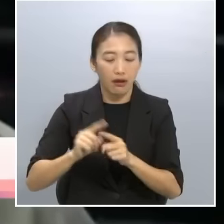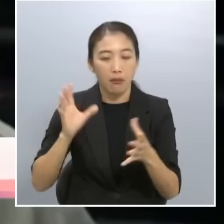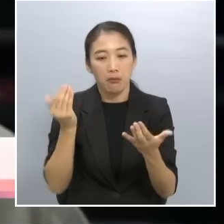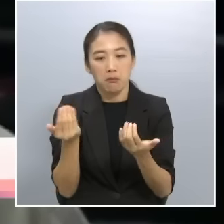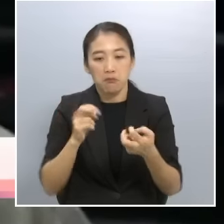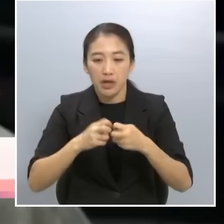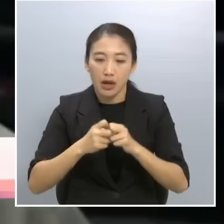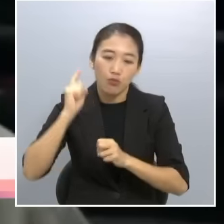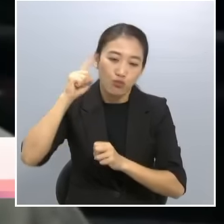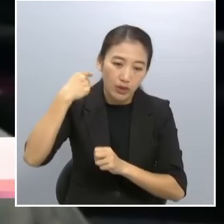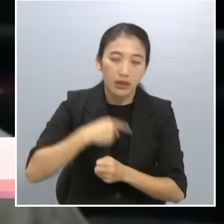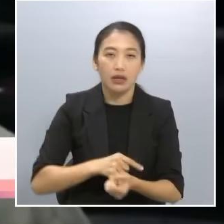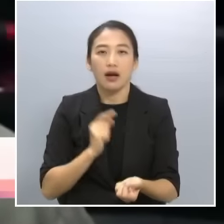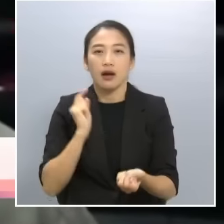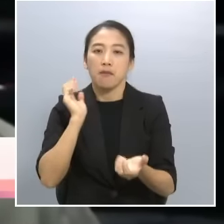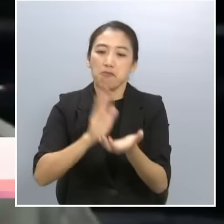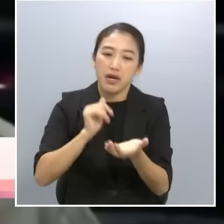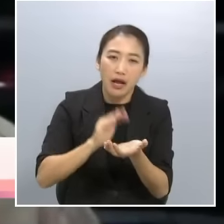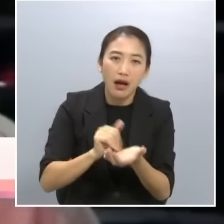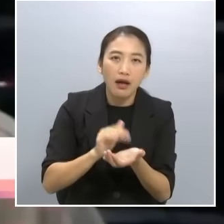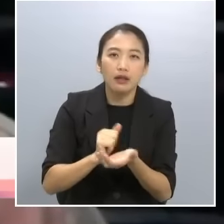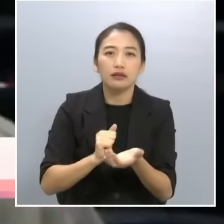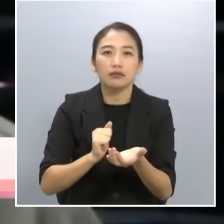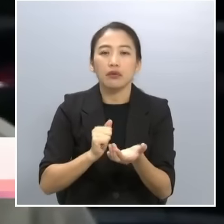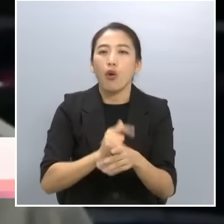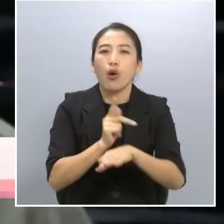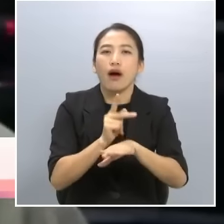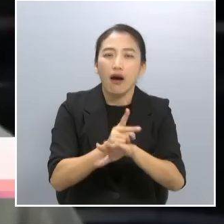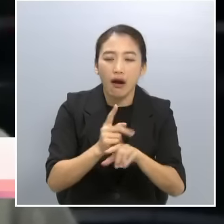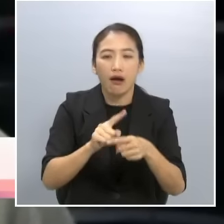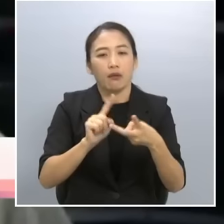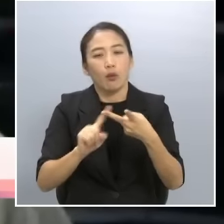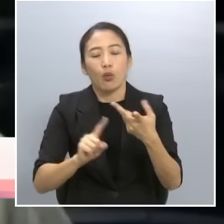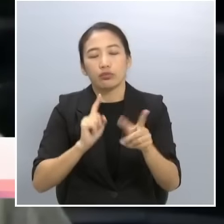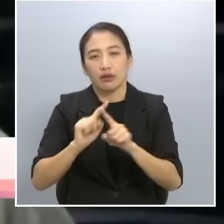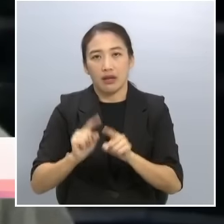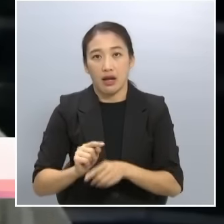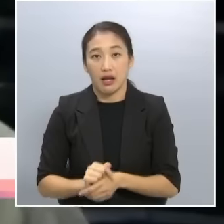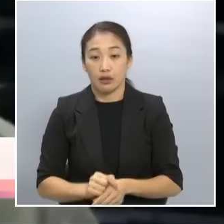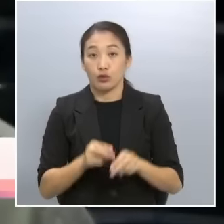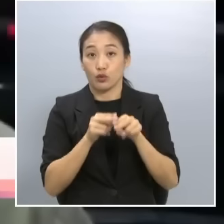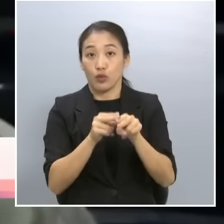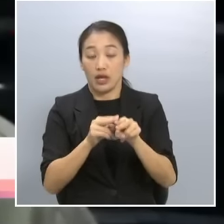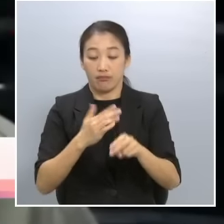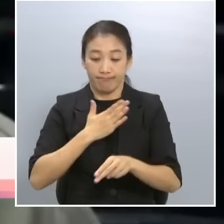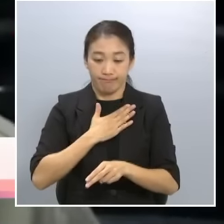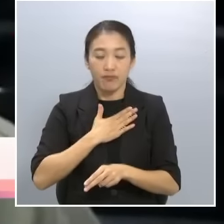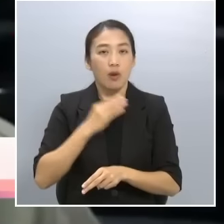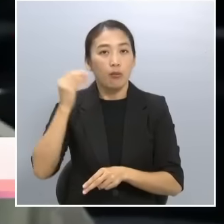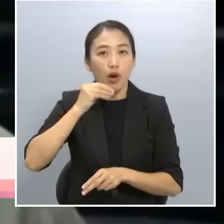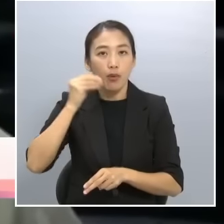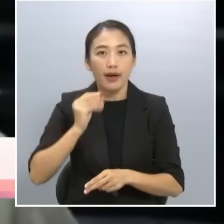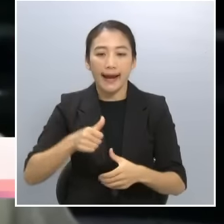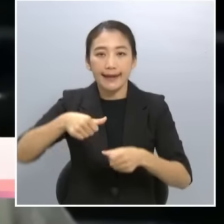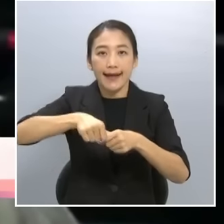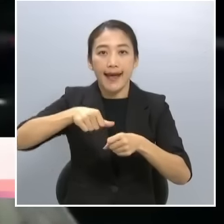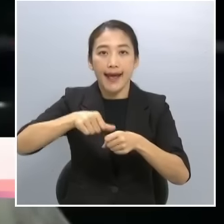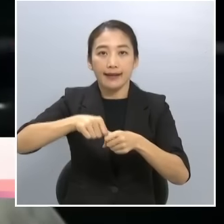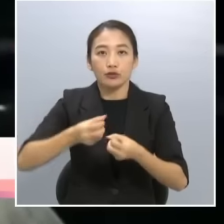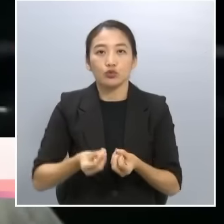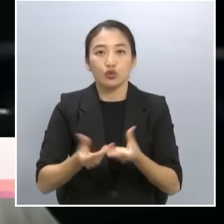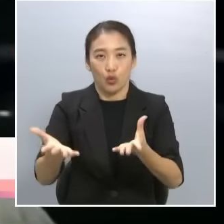สียไปกับเขาเยอะเขาเป็นคนที่รักครอบครัวทำงานขับรถส่งแก๊สส่วนใหญ่จะนั่งไปกับลูกน้องตัวลูกเป็นผู้จัด